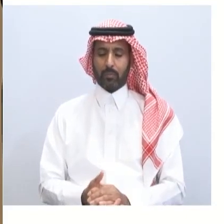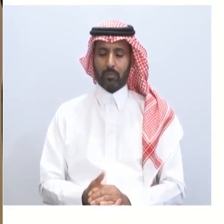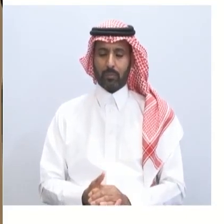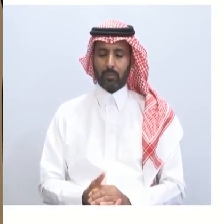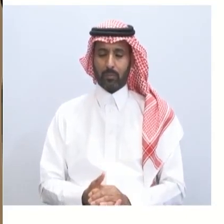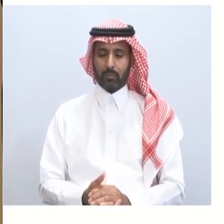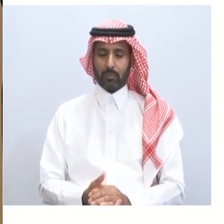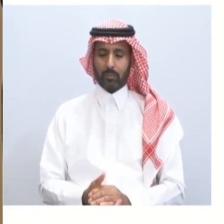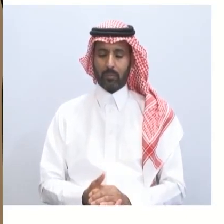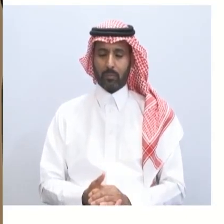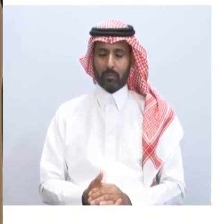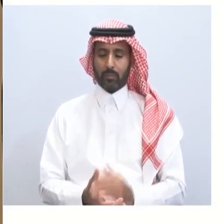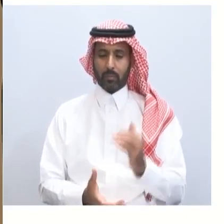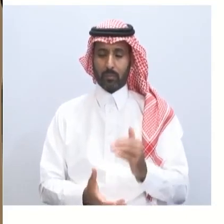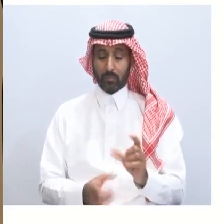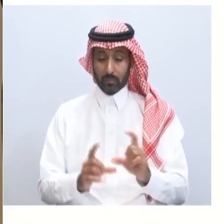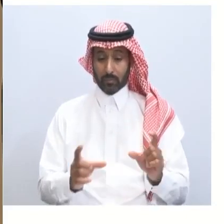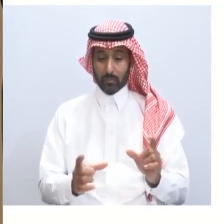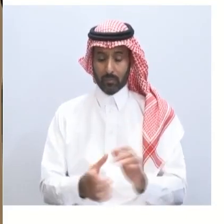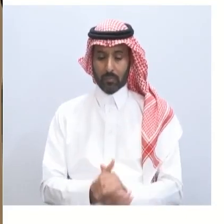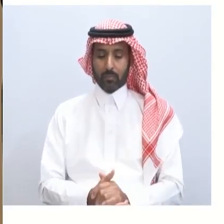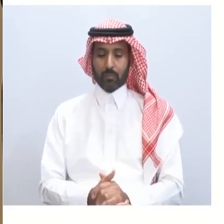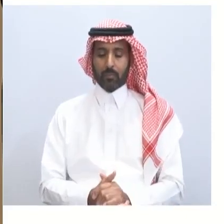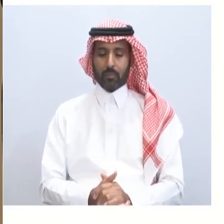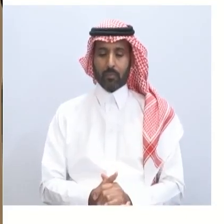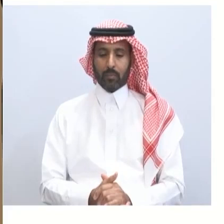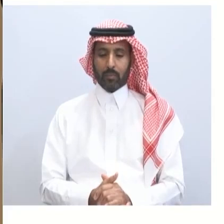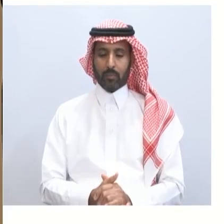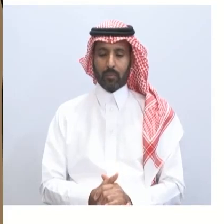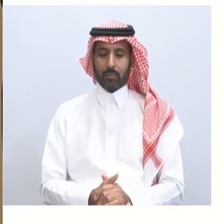واتقوا الله ان الله شديد